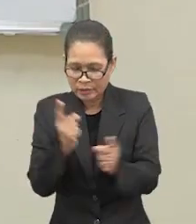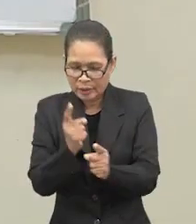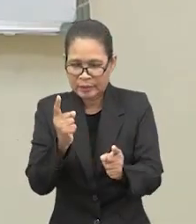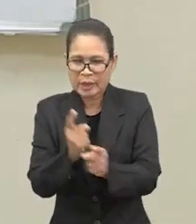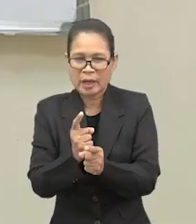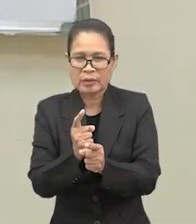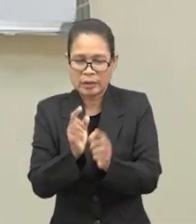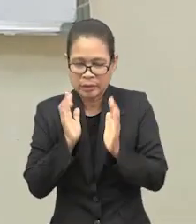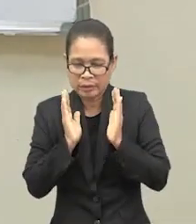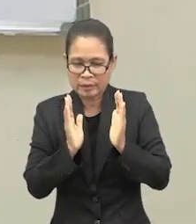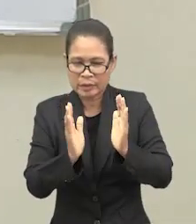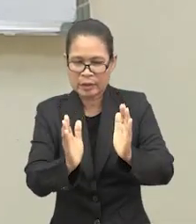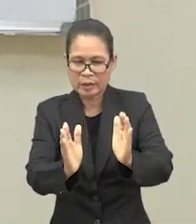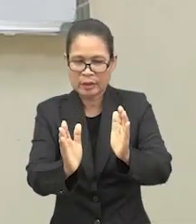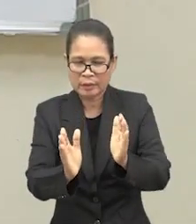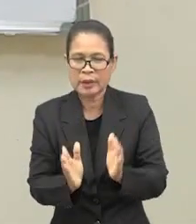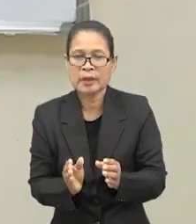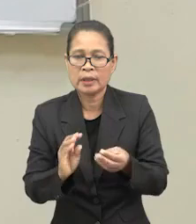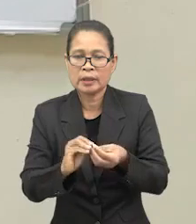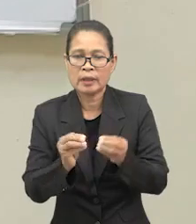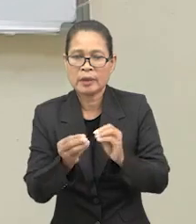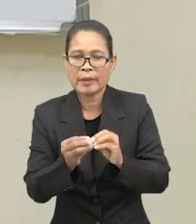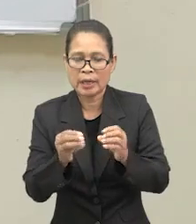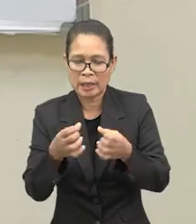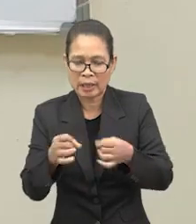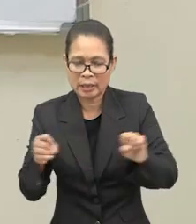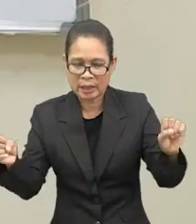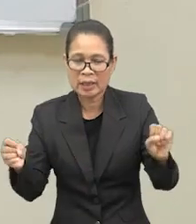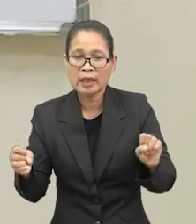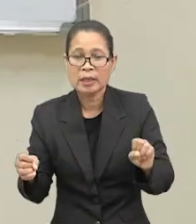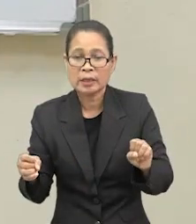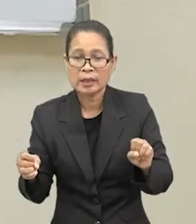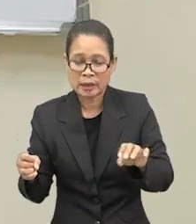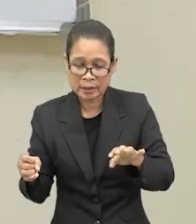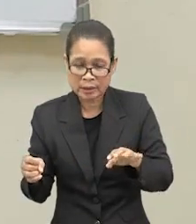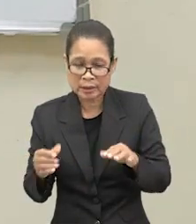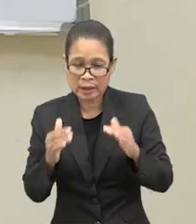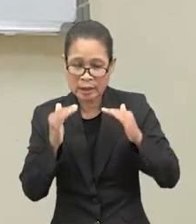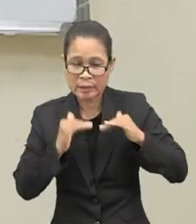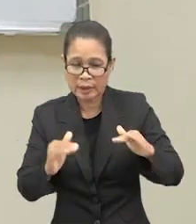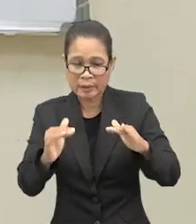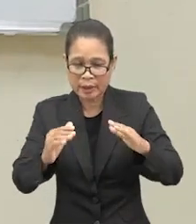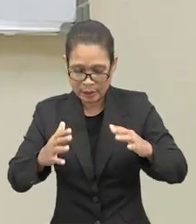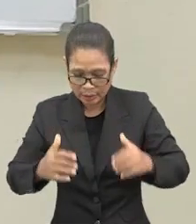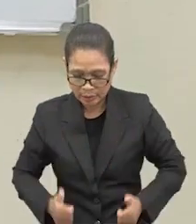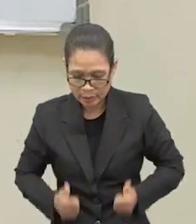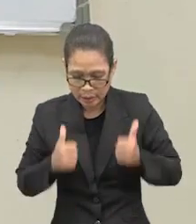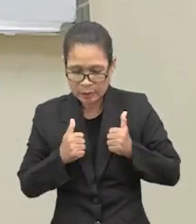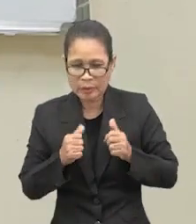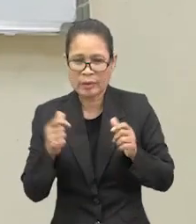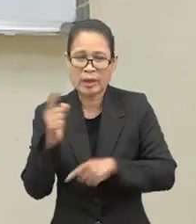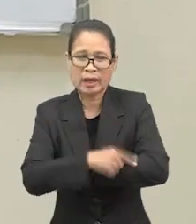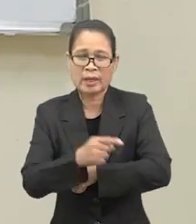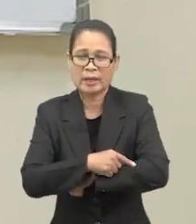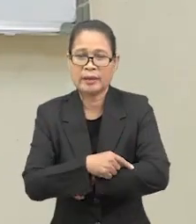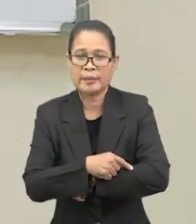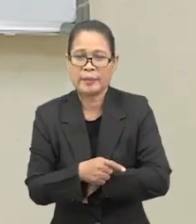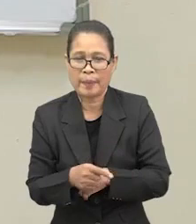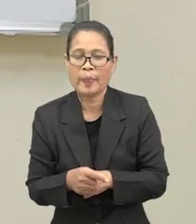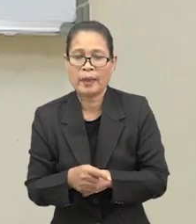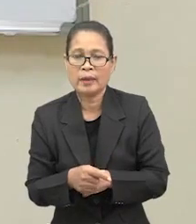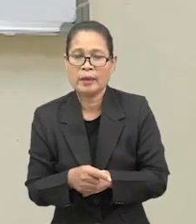mánh. Cứ trâm trâu nâng xóm sróp tới tam là bạc lệch hay nâng sự thà nập hiệp rút nử.